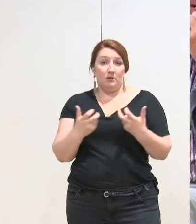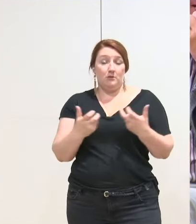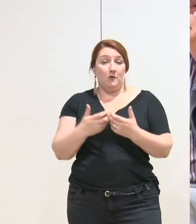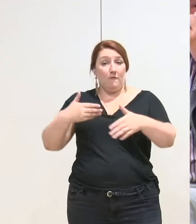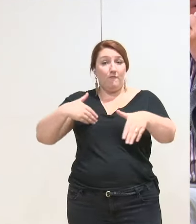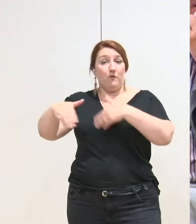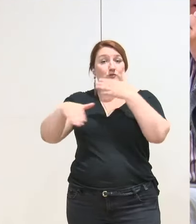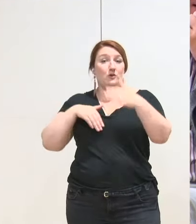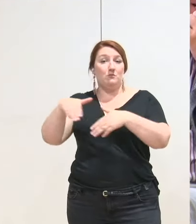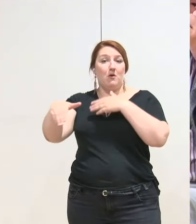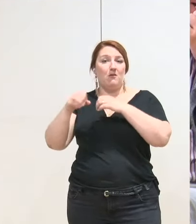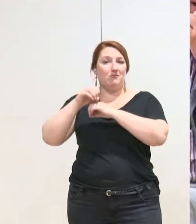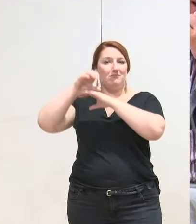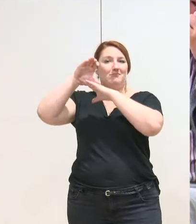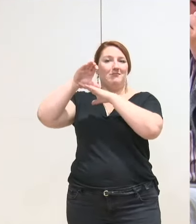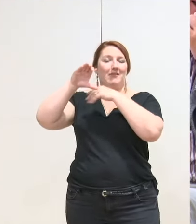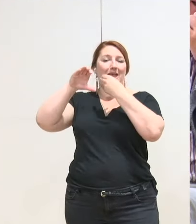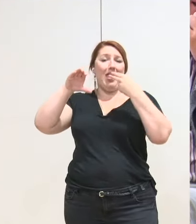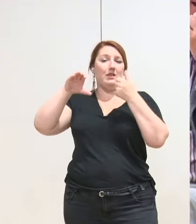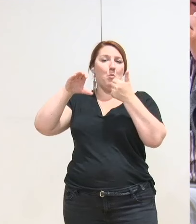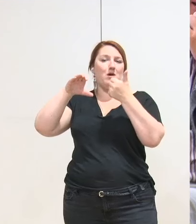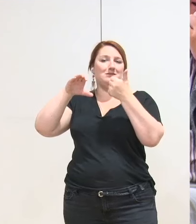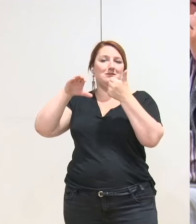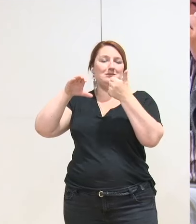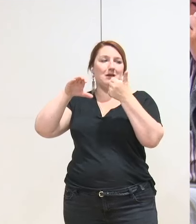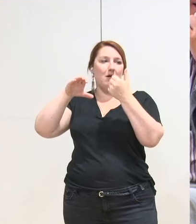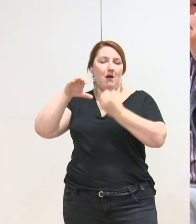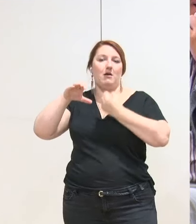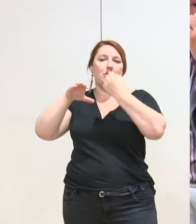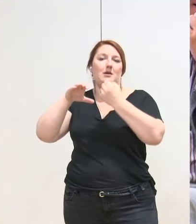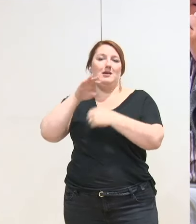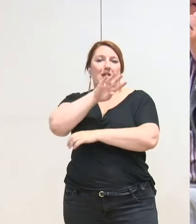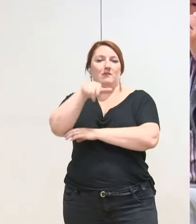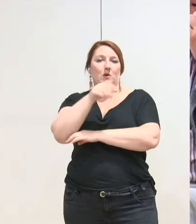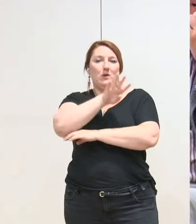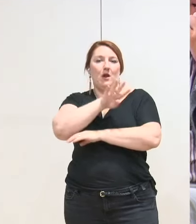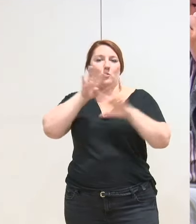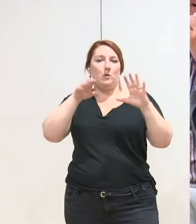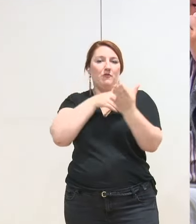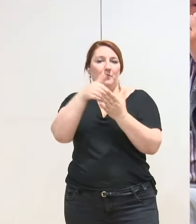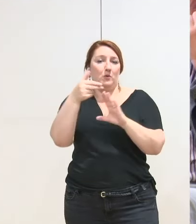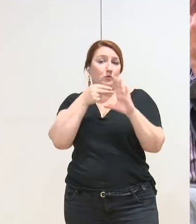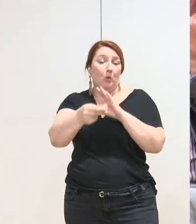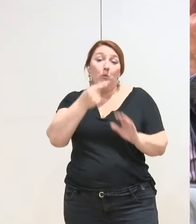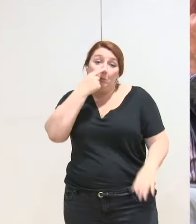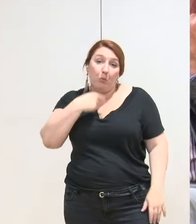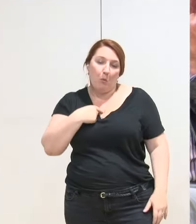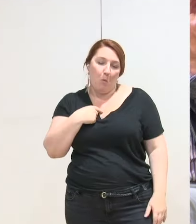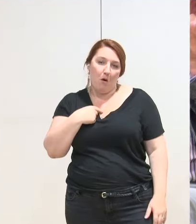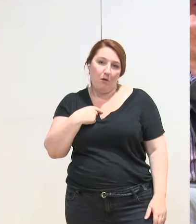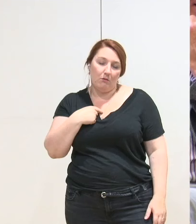de l'année n-1 qui se monte à 4,49 million d'euros mais qui font selon moi très pâ